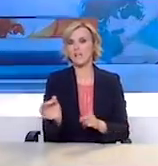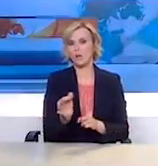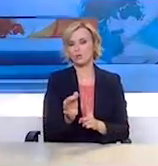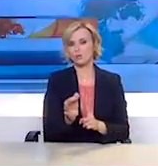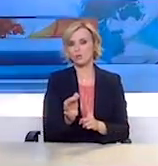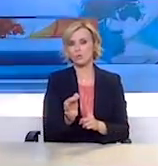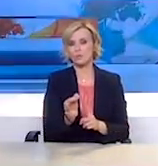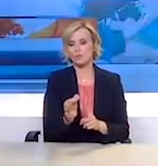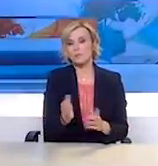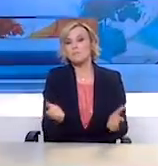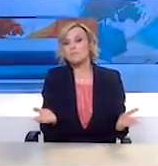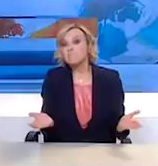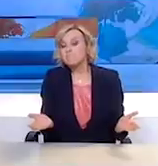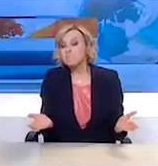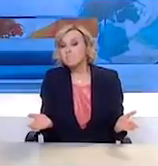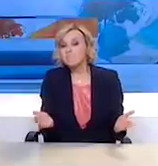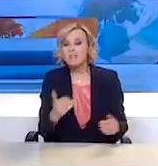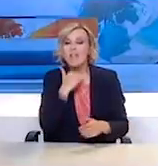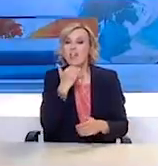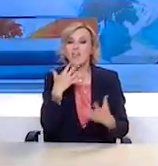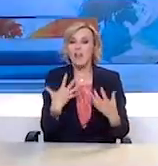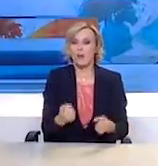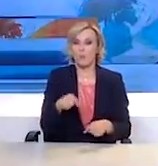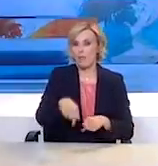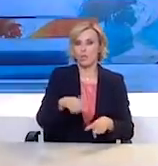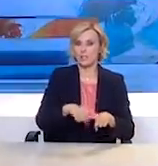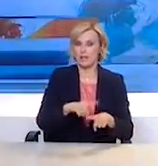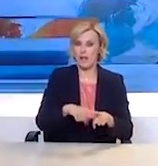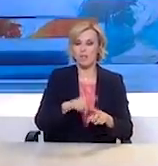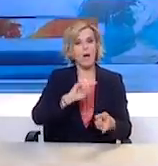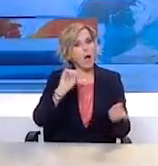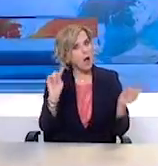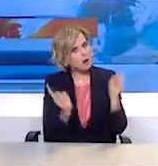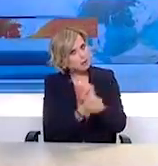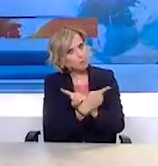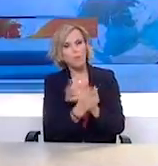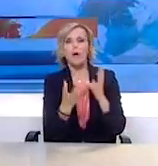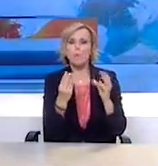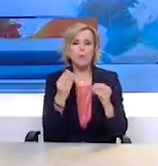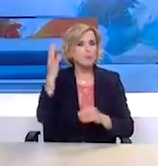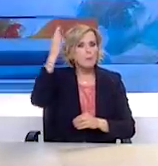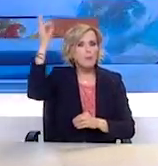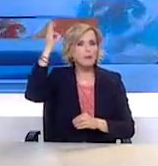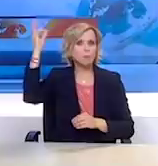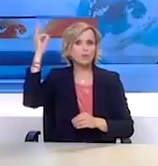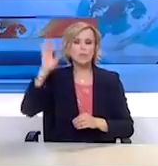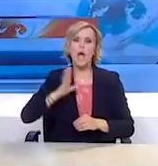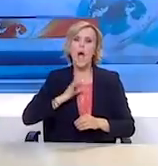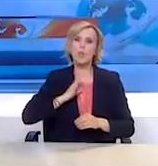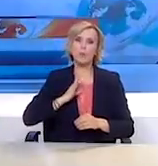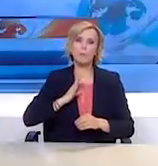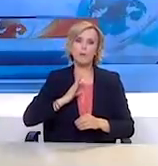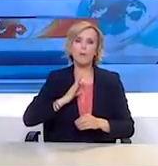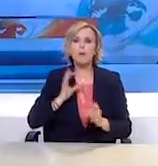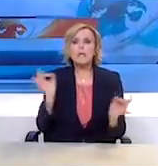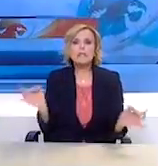συμπτώματα. Δεν έχουμε λοιπόν τέτοιο περιστατικό στην Ελλάδα. Αντίθετα, όμως, έχουμε περιστατικά που ήταν εντελώς ασυμπτωματικά, παρέμειναν